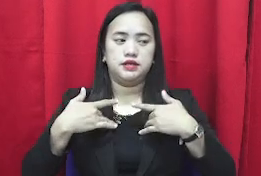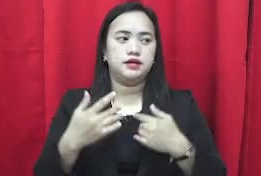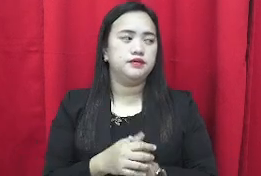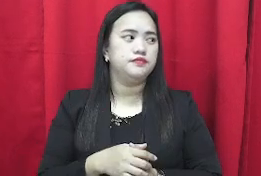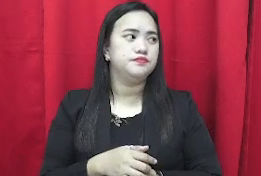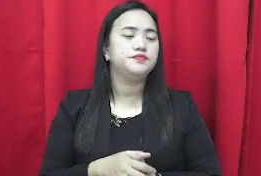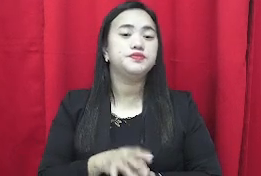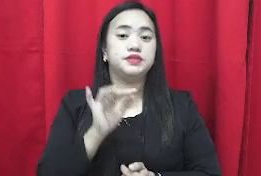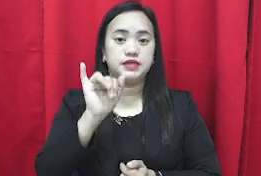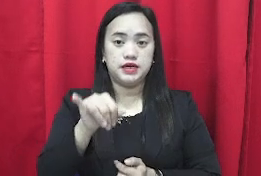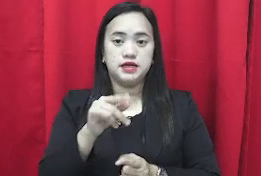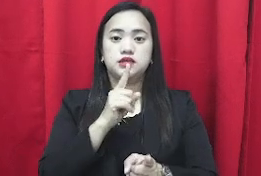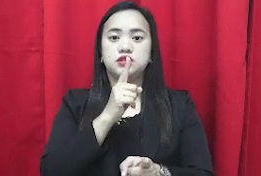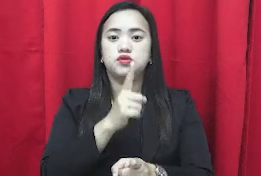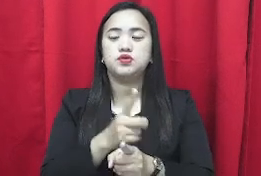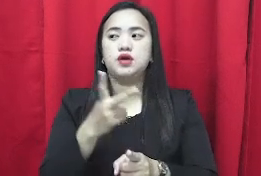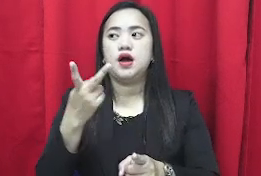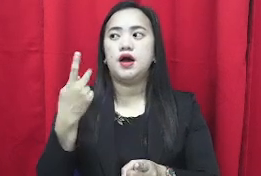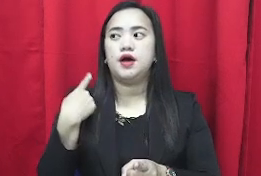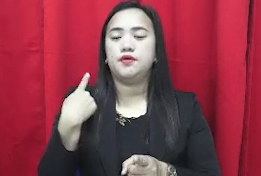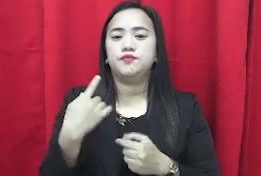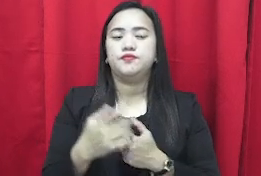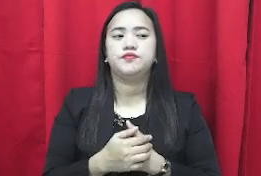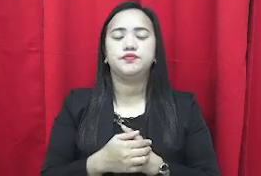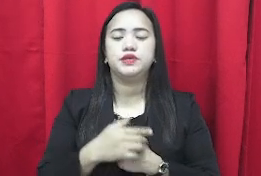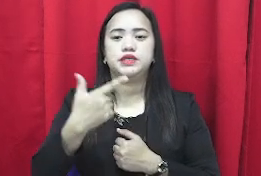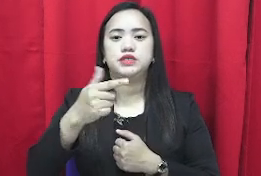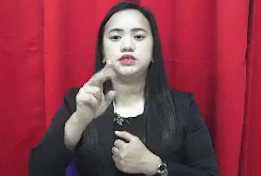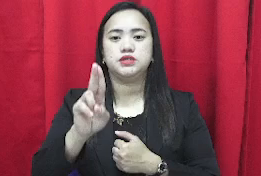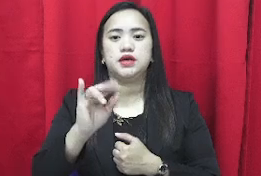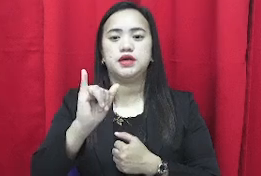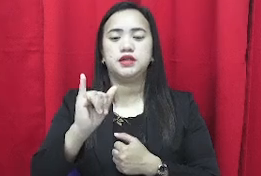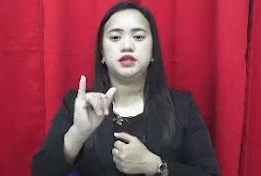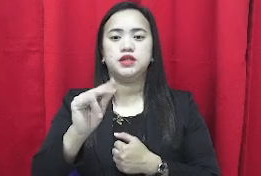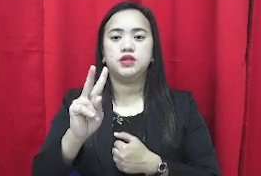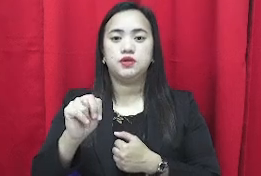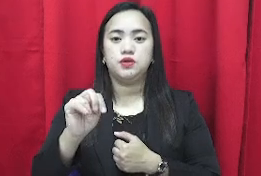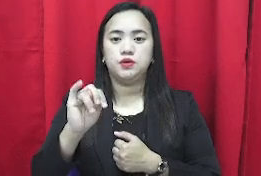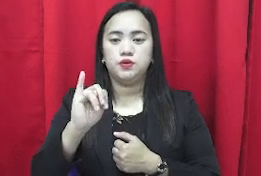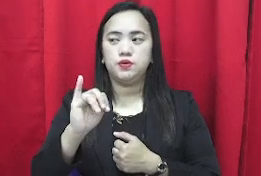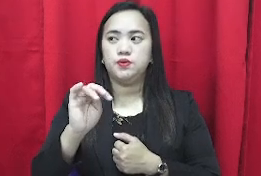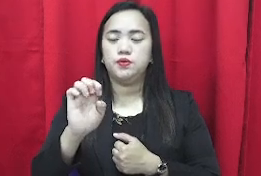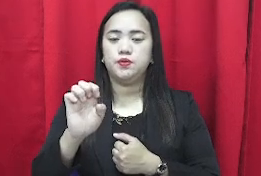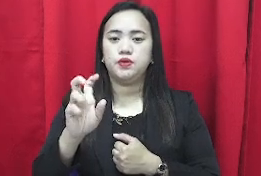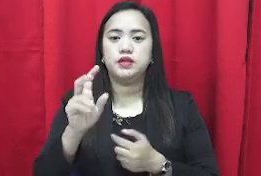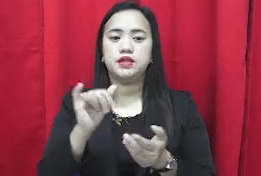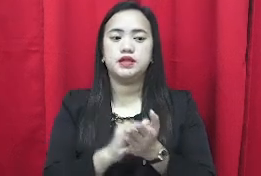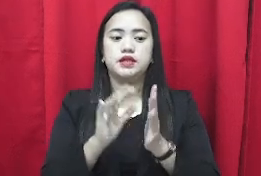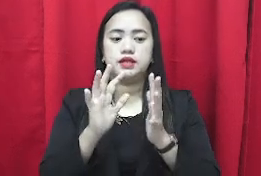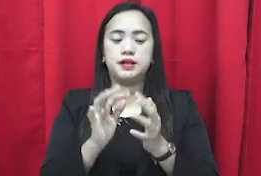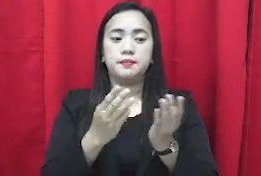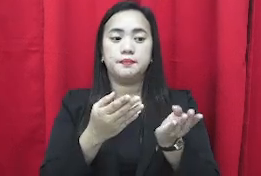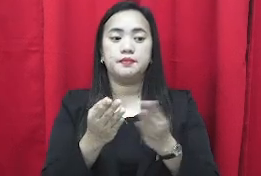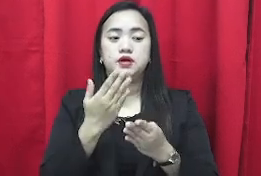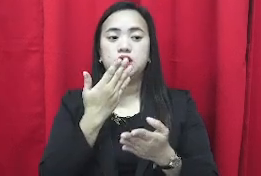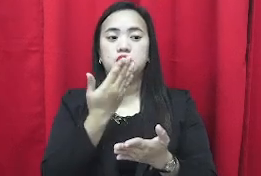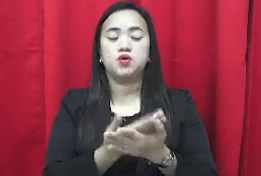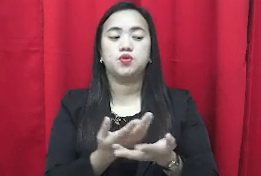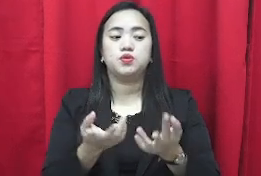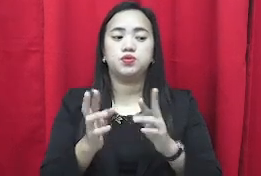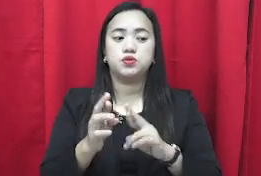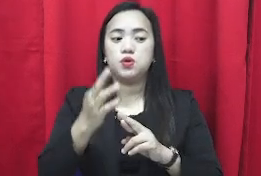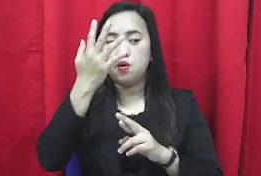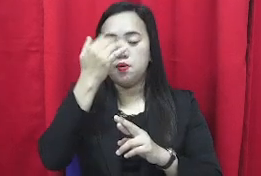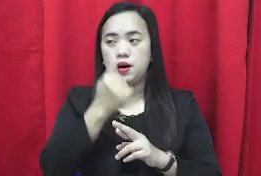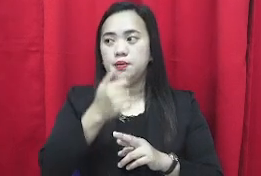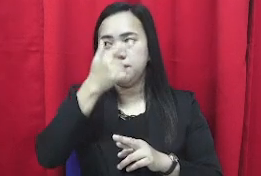yung ah ah genuineness and authenticity na magdudulot ito ng magandang bunga Bakit because we are